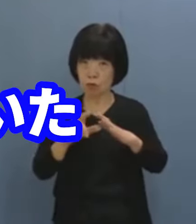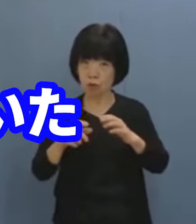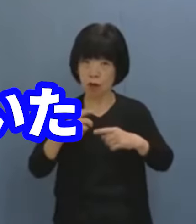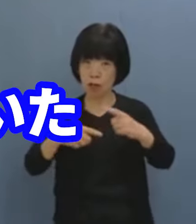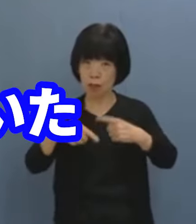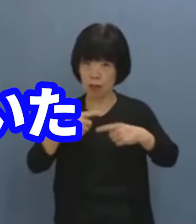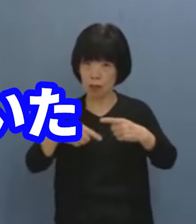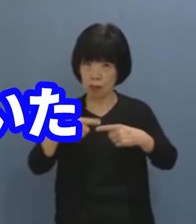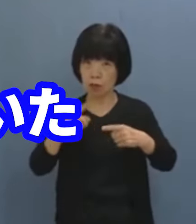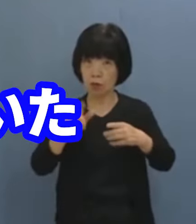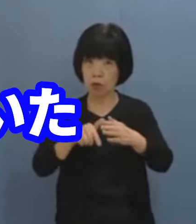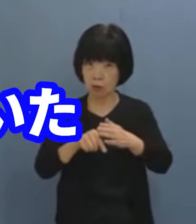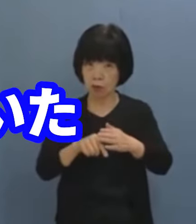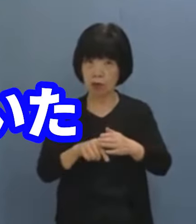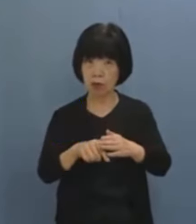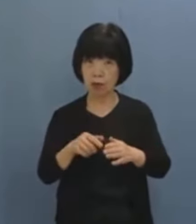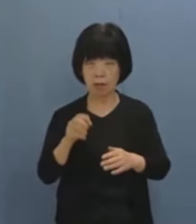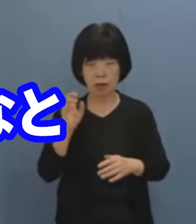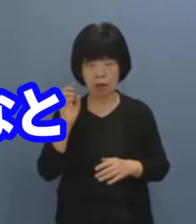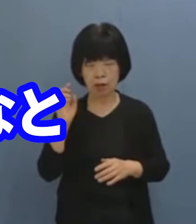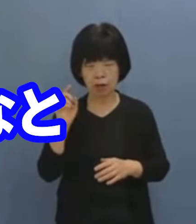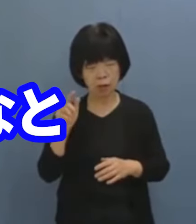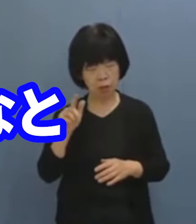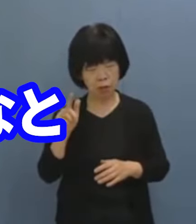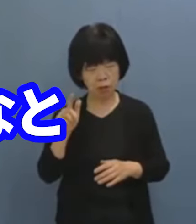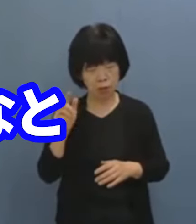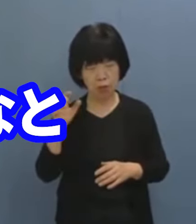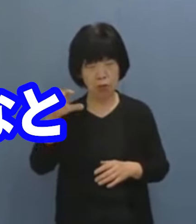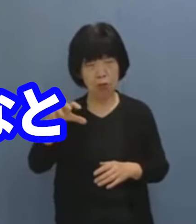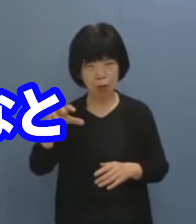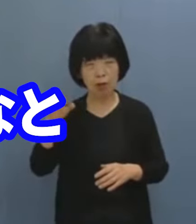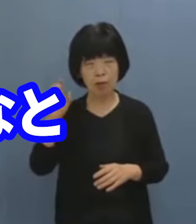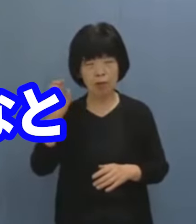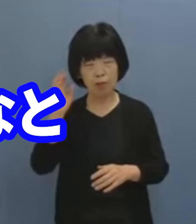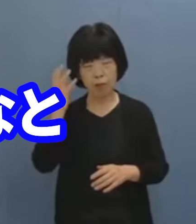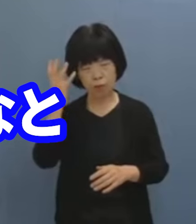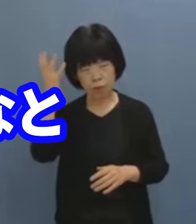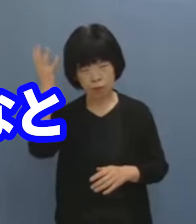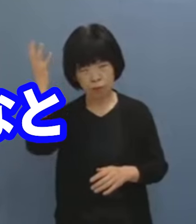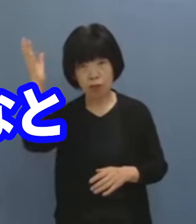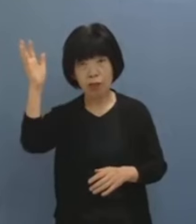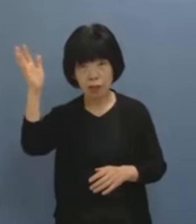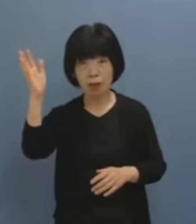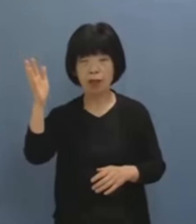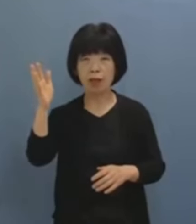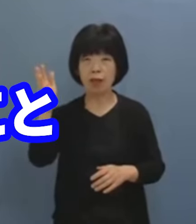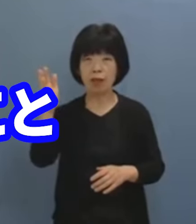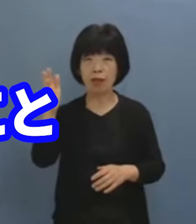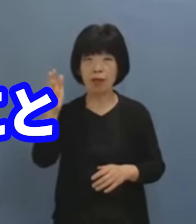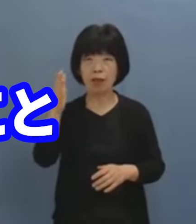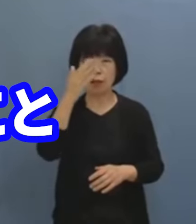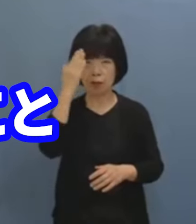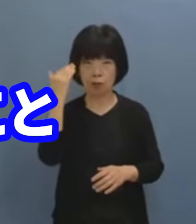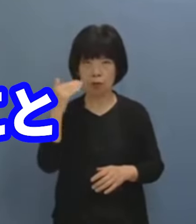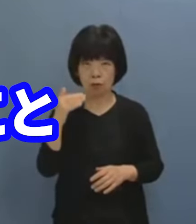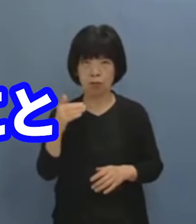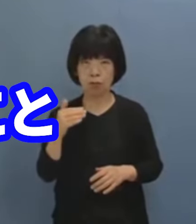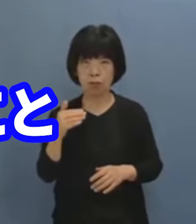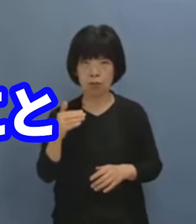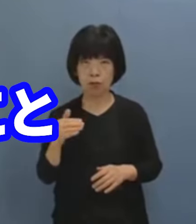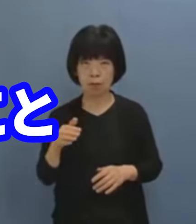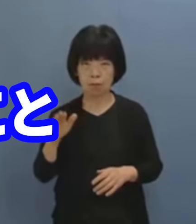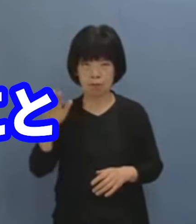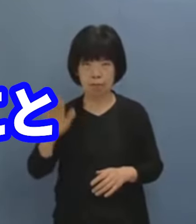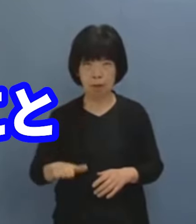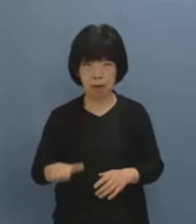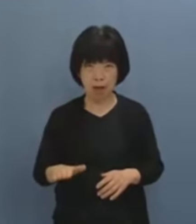巡らしてたところですね、確かにそういう場面があったなということを思い出してきた